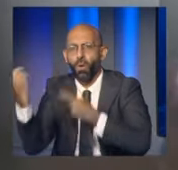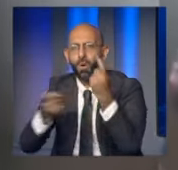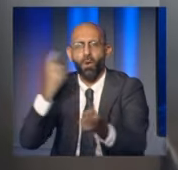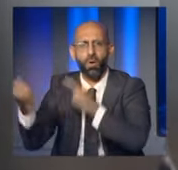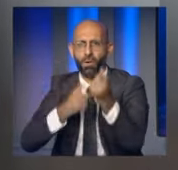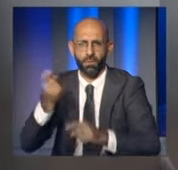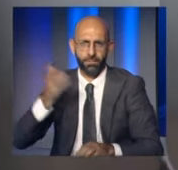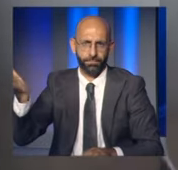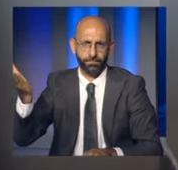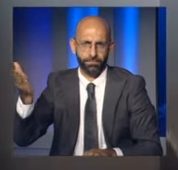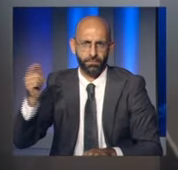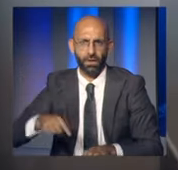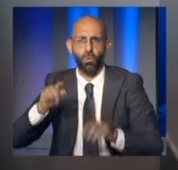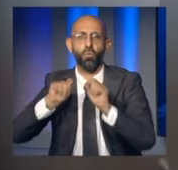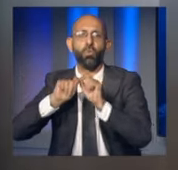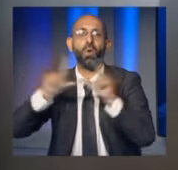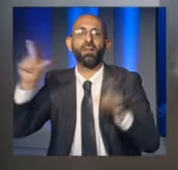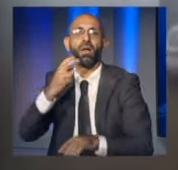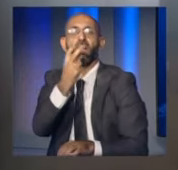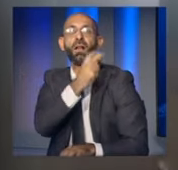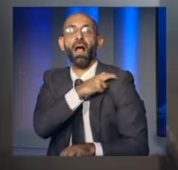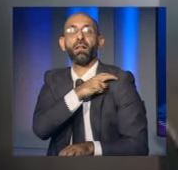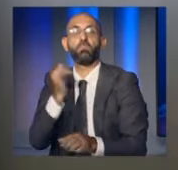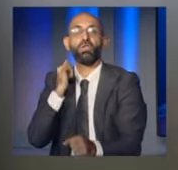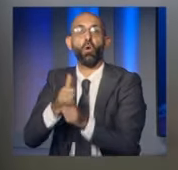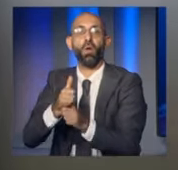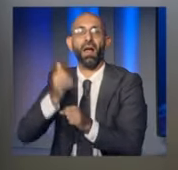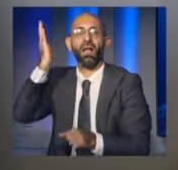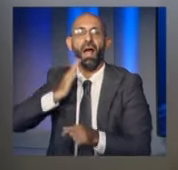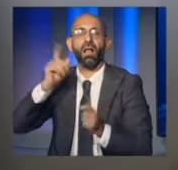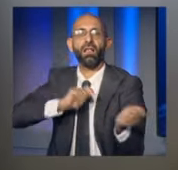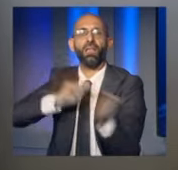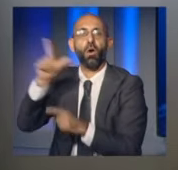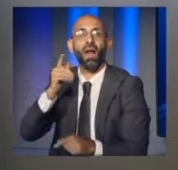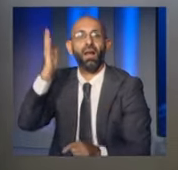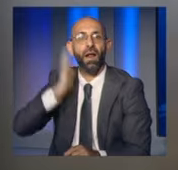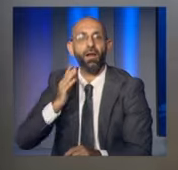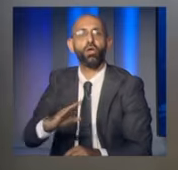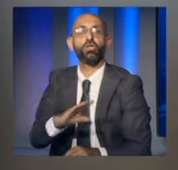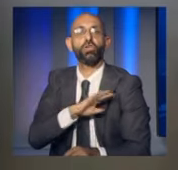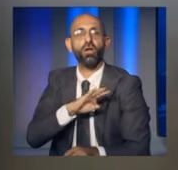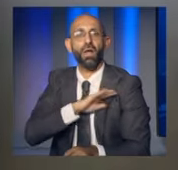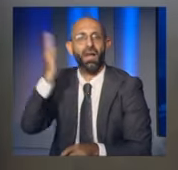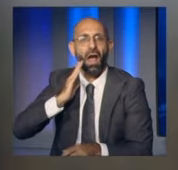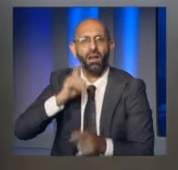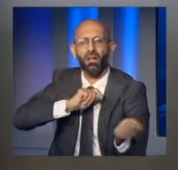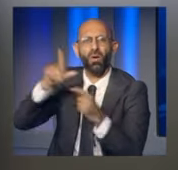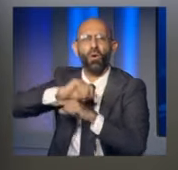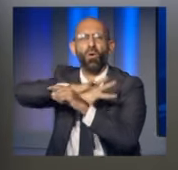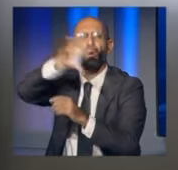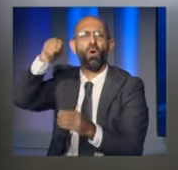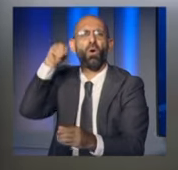الطبية للعثور على المروحية الرئاسية. أوعز قائد الأركان الإيراني للحرس الثوري والجيش